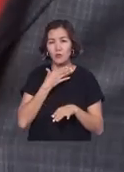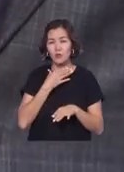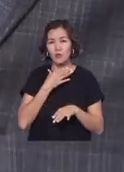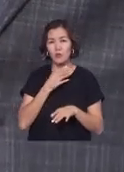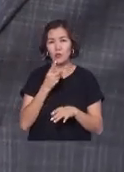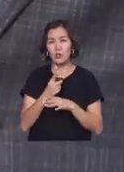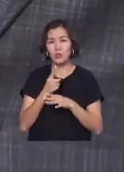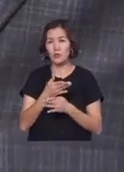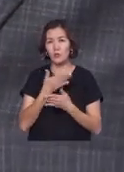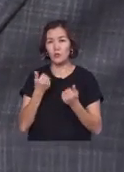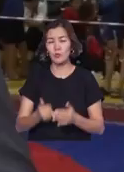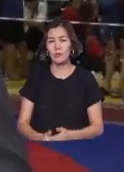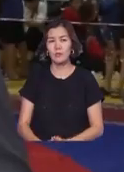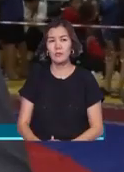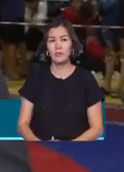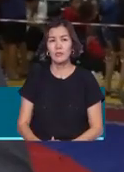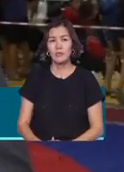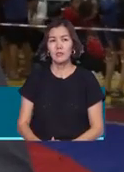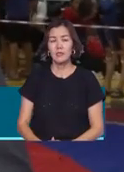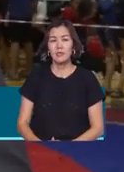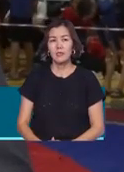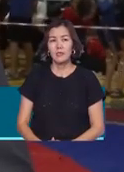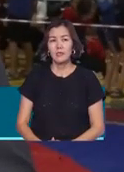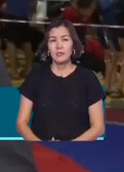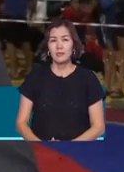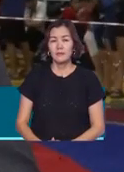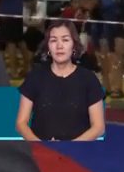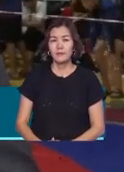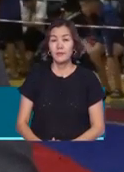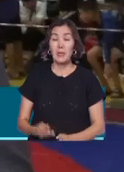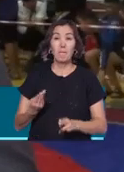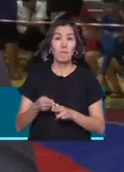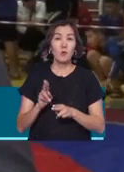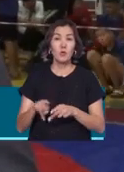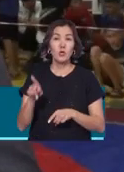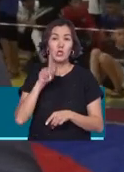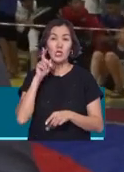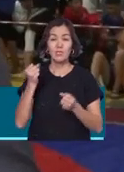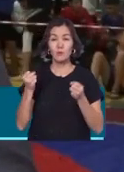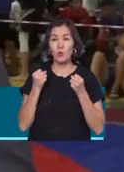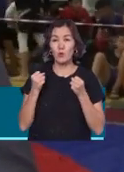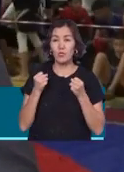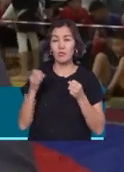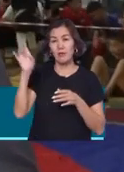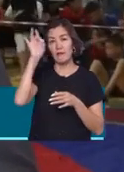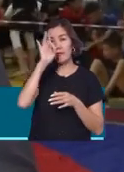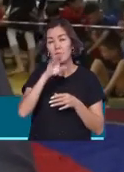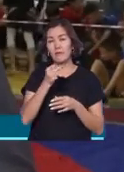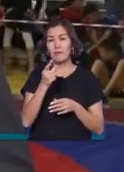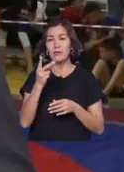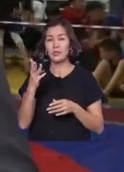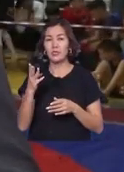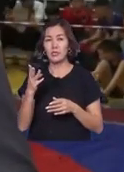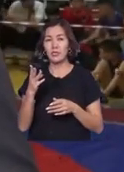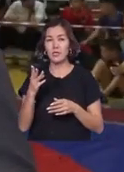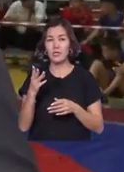шектеу жоқ. Это достаточно молодой вид спорта, который объединяет. Бұл өте жас спорт түрі, танымал бірнеше жекпе-жек